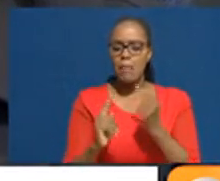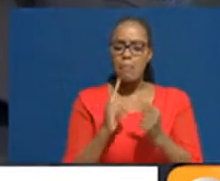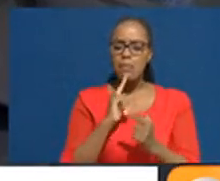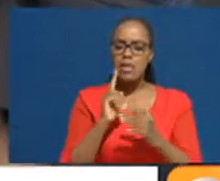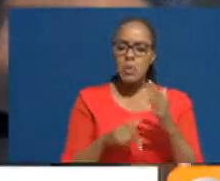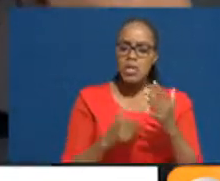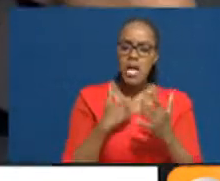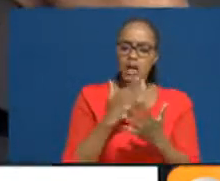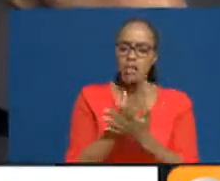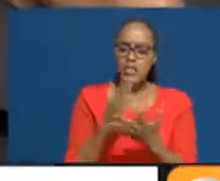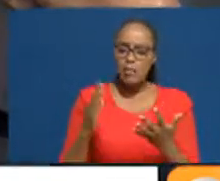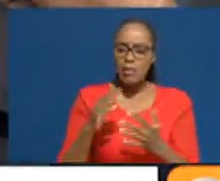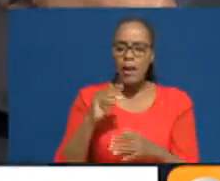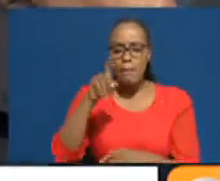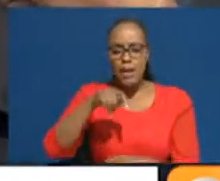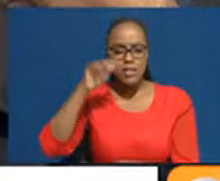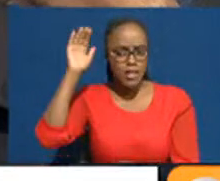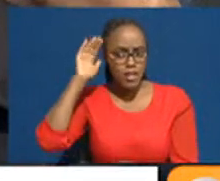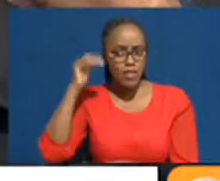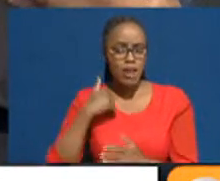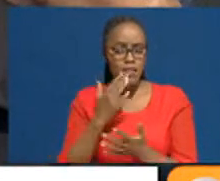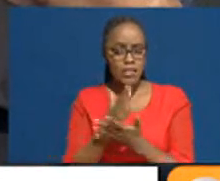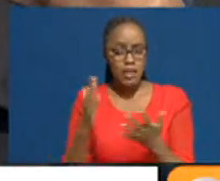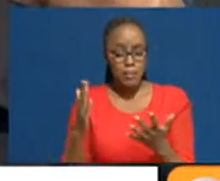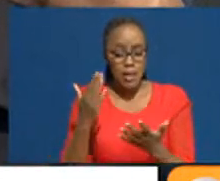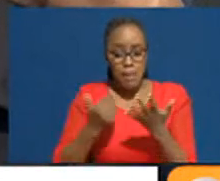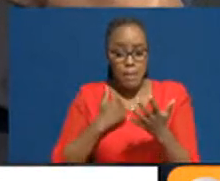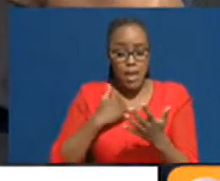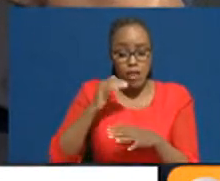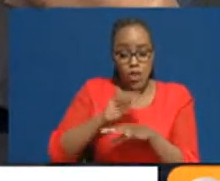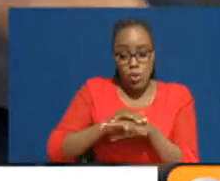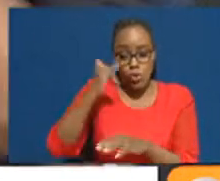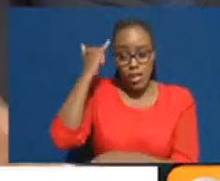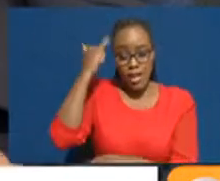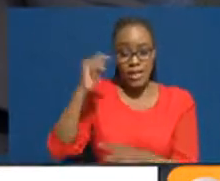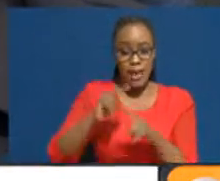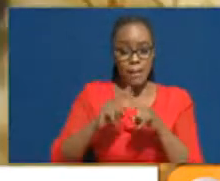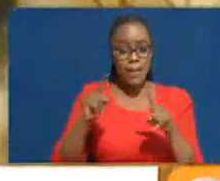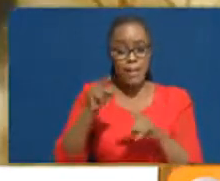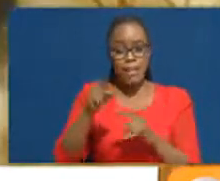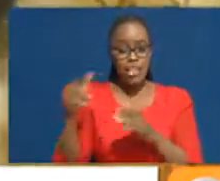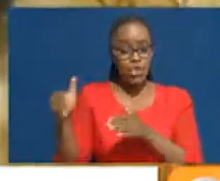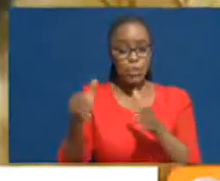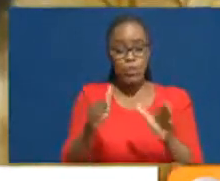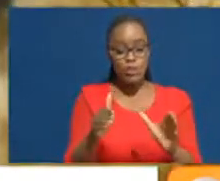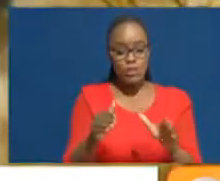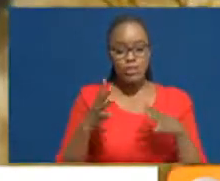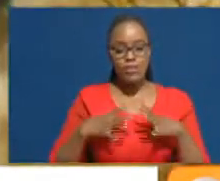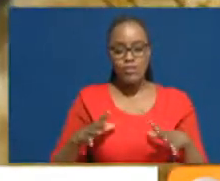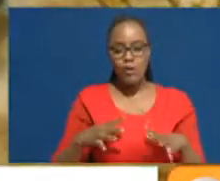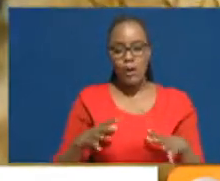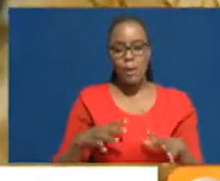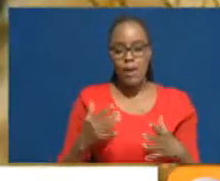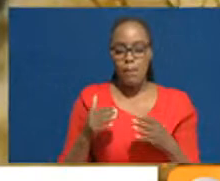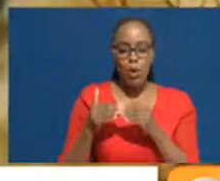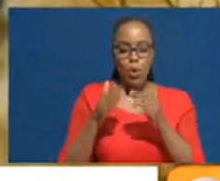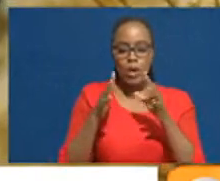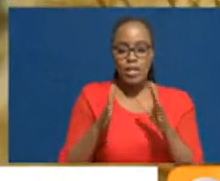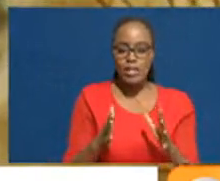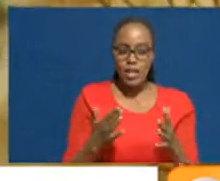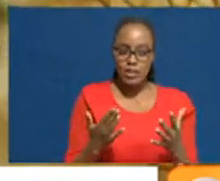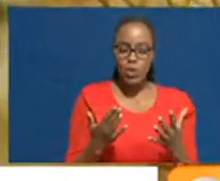kuna kitu. Lazima wasikilize, wana nini, pengine wana mawazo mazuri, lakini sasa ile nafasi ya watu, viongozi,